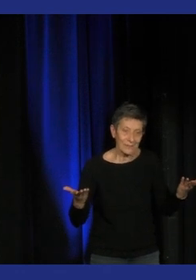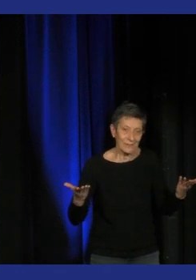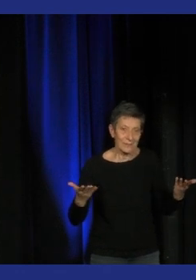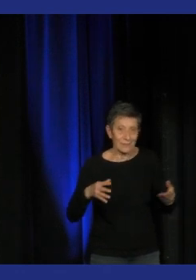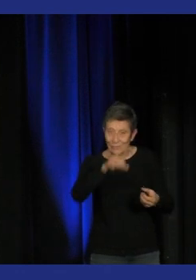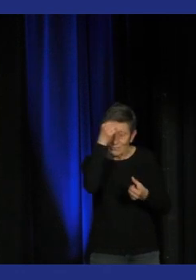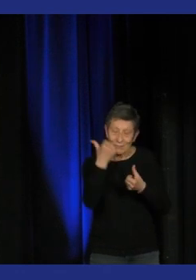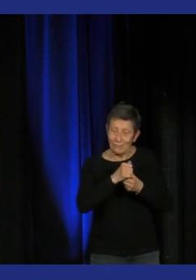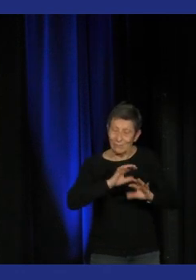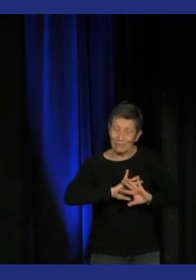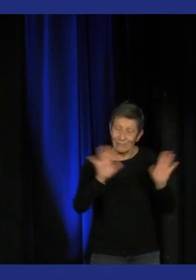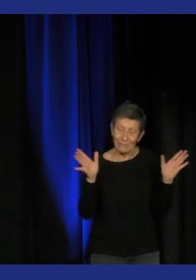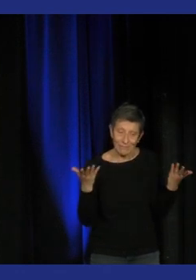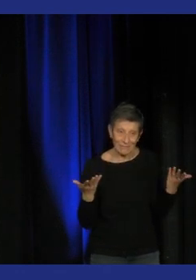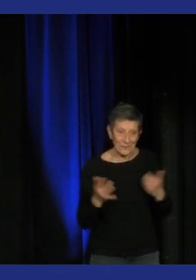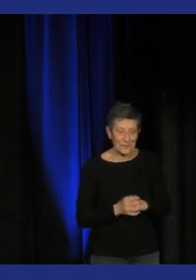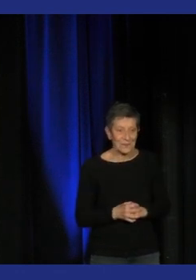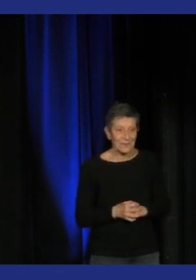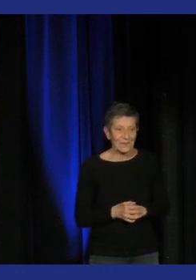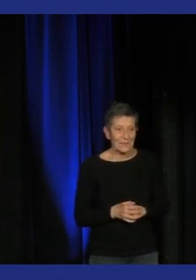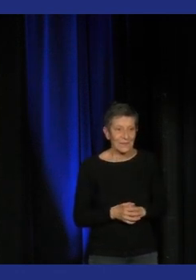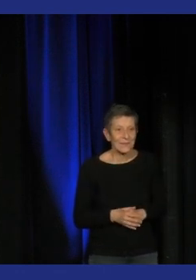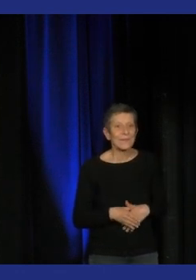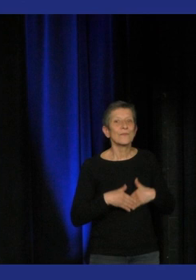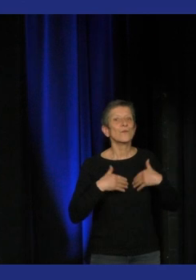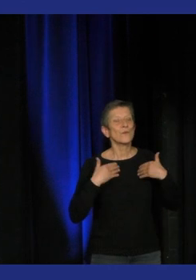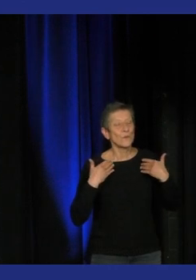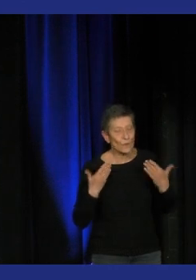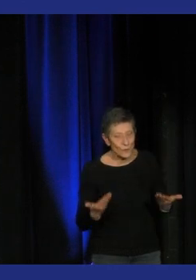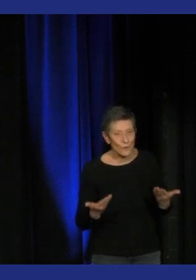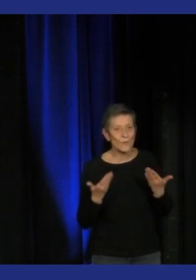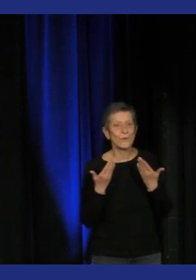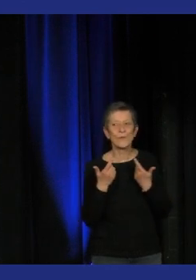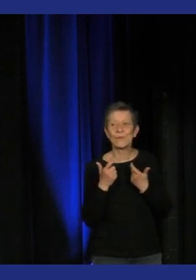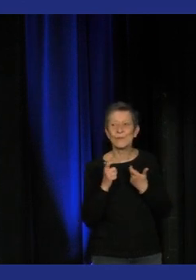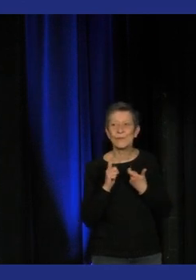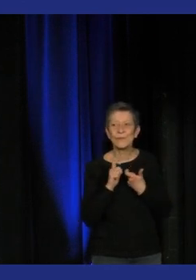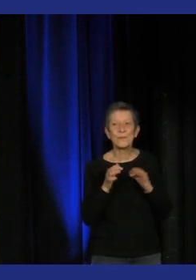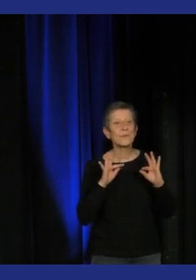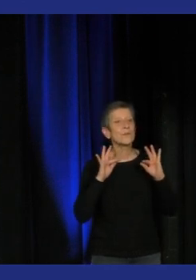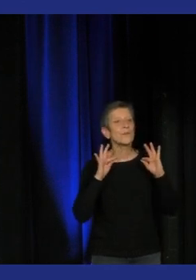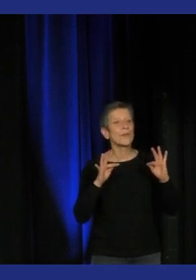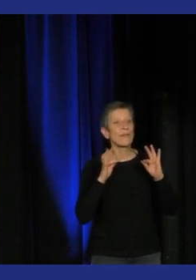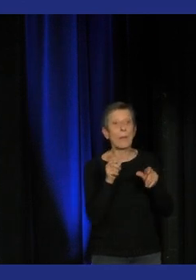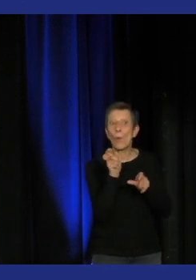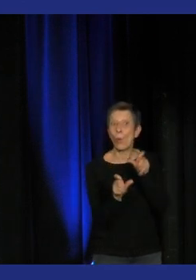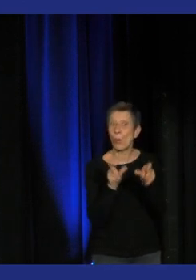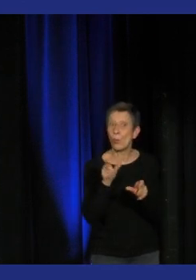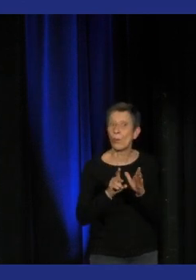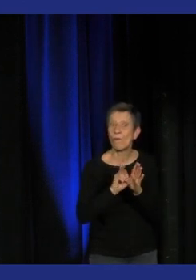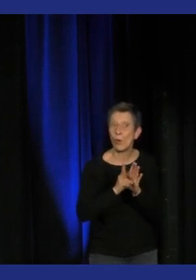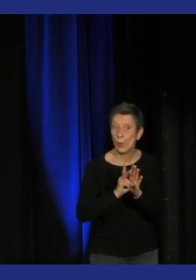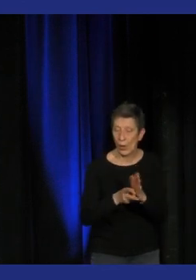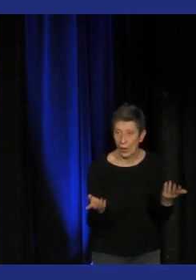me rappelle tellement cette histoire. Ensuite, du coup, sur l'utilisation des mots...